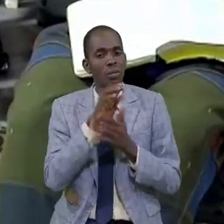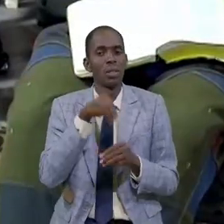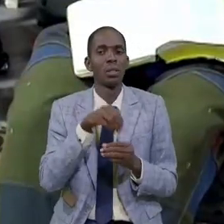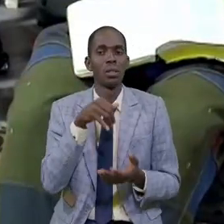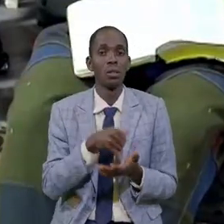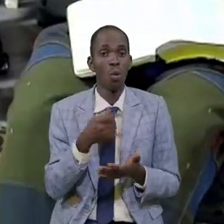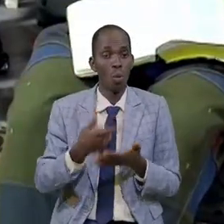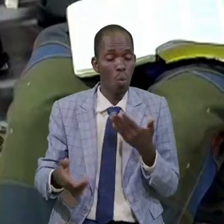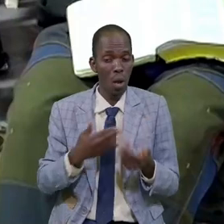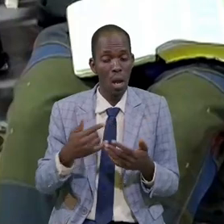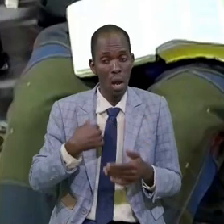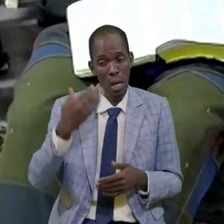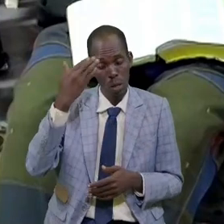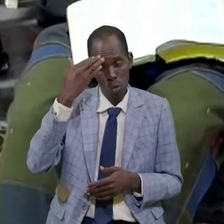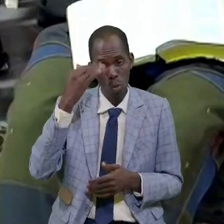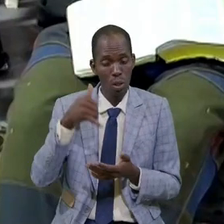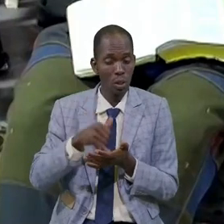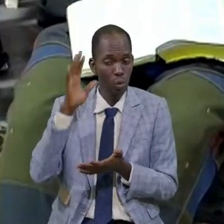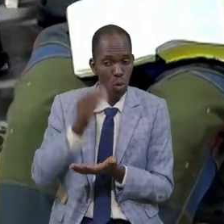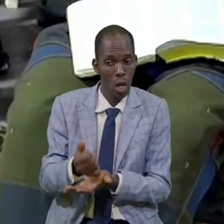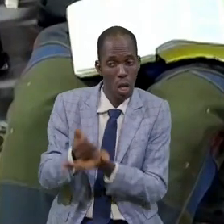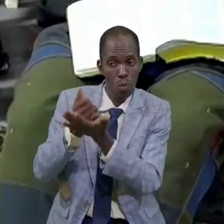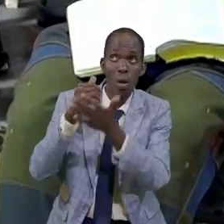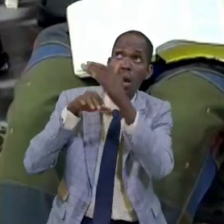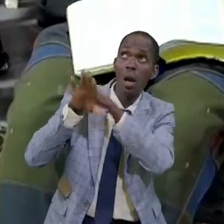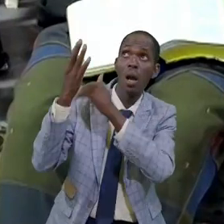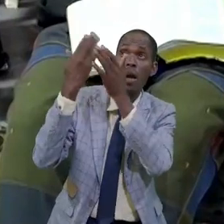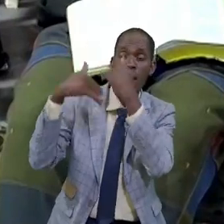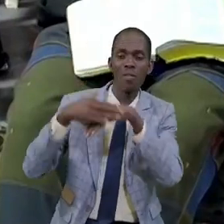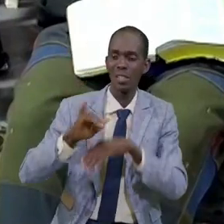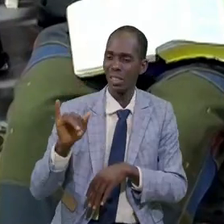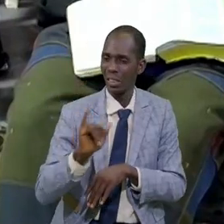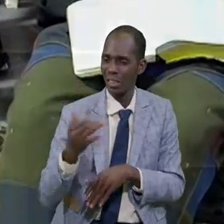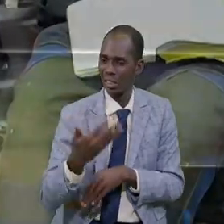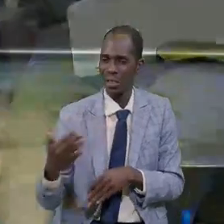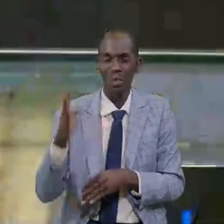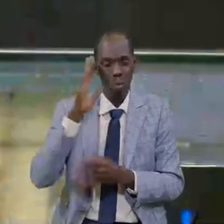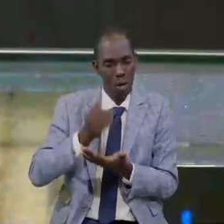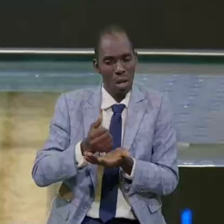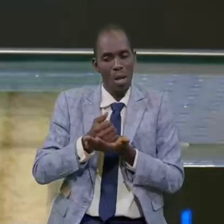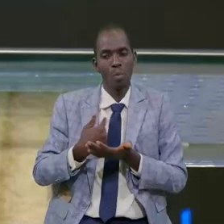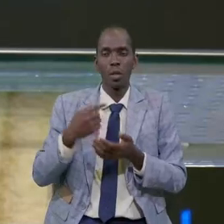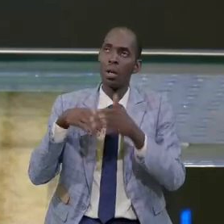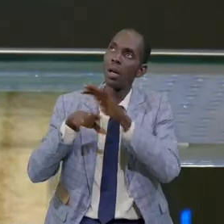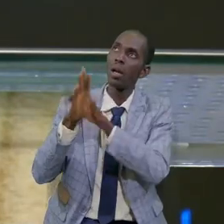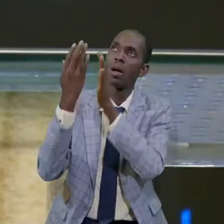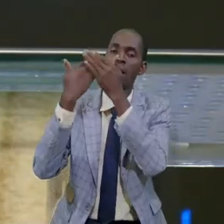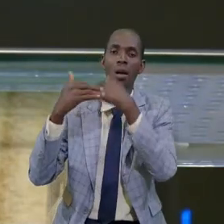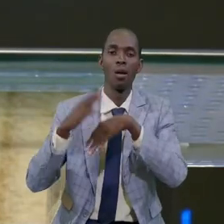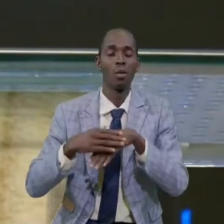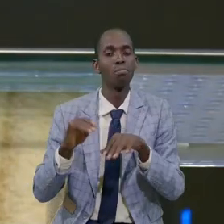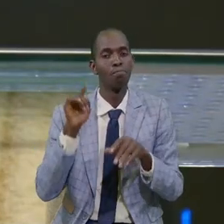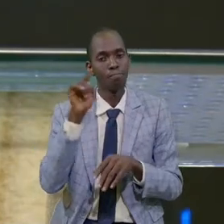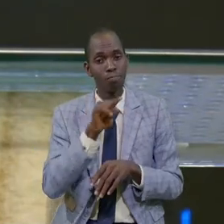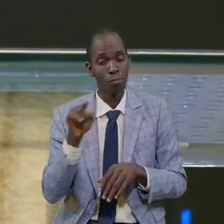la qualification que je crois qui va vous préparer pour le ciel, la qualification que je crois qui va me préparer pour le ciel. Donc, ce